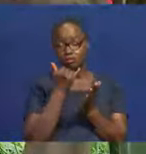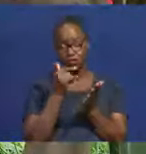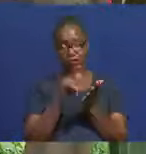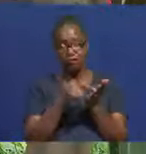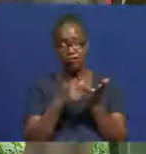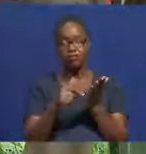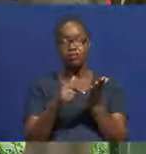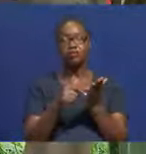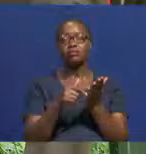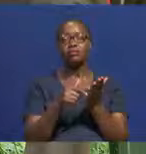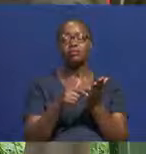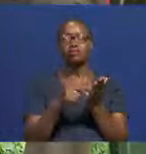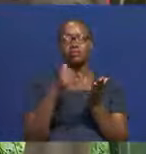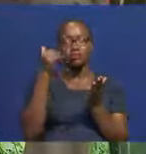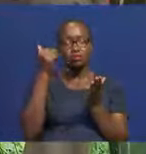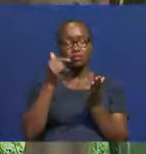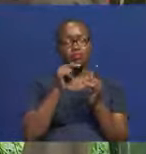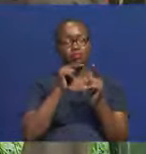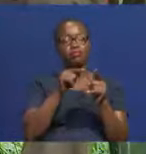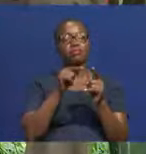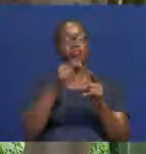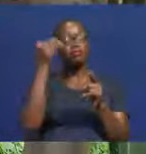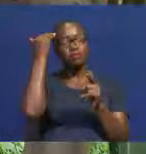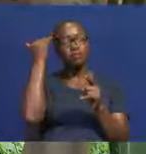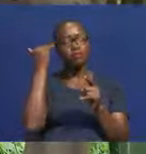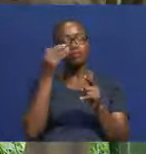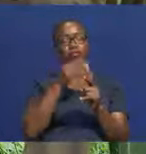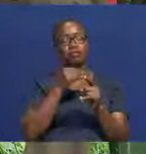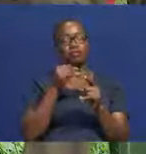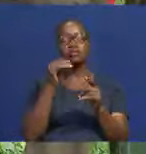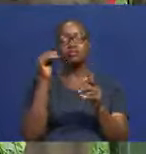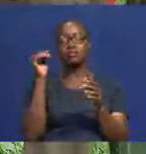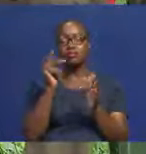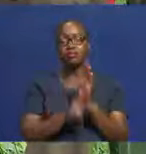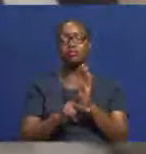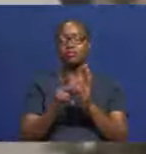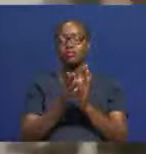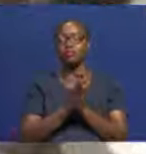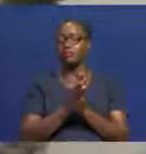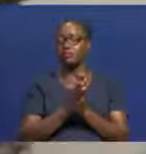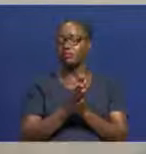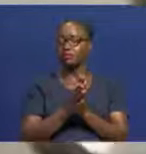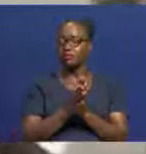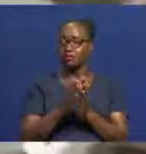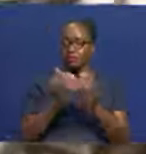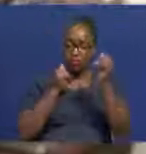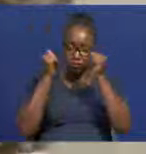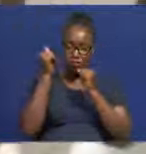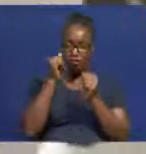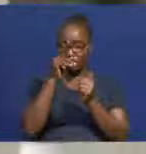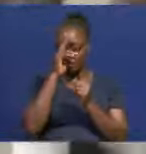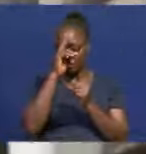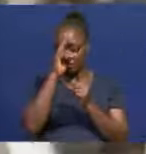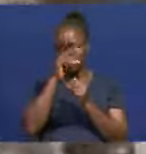na tunamshitaki na anapatiwa adabu ile ambayo anastahili kupata. Military police